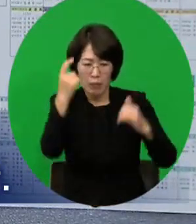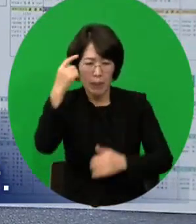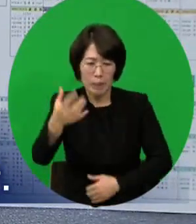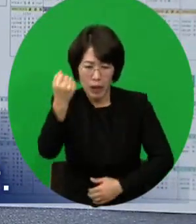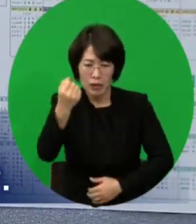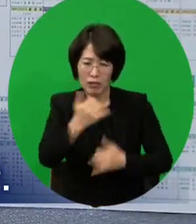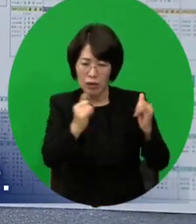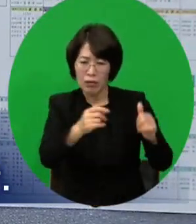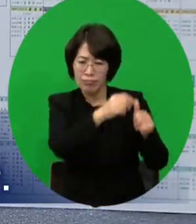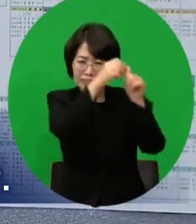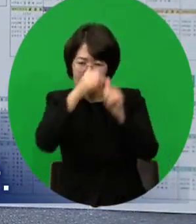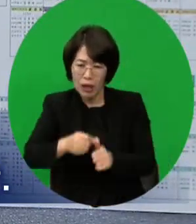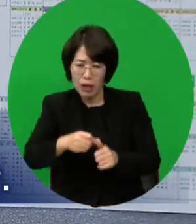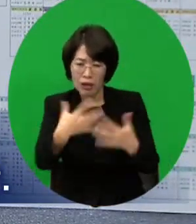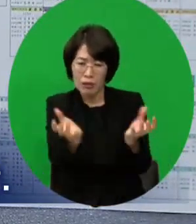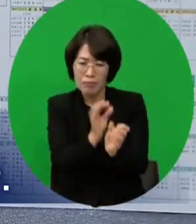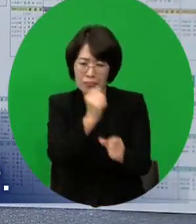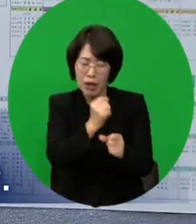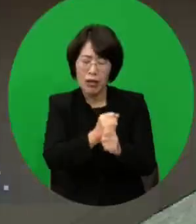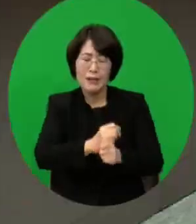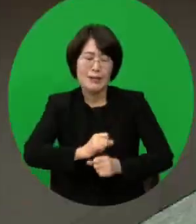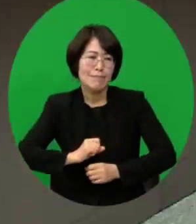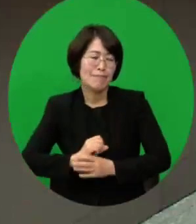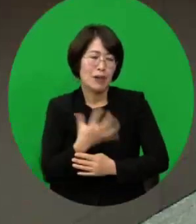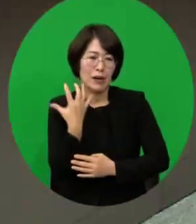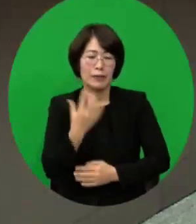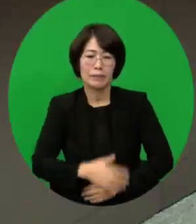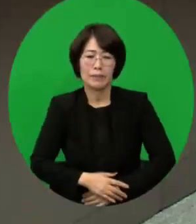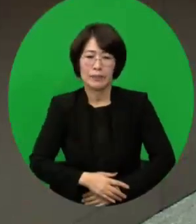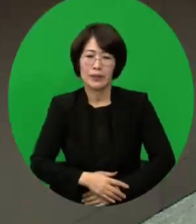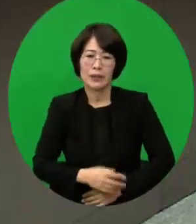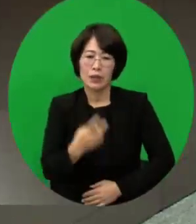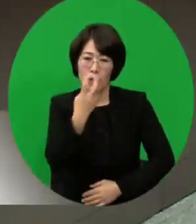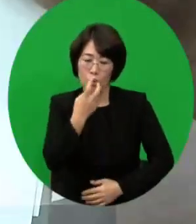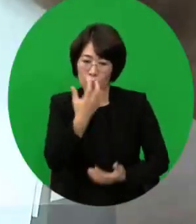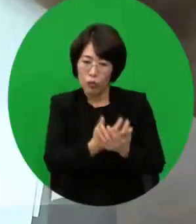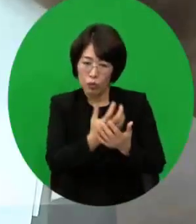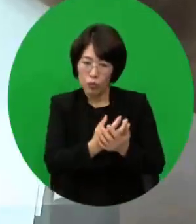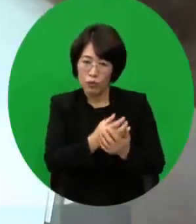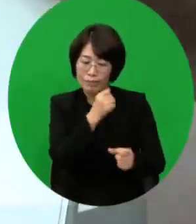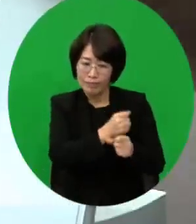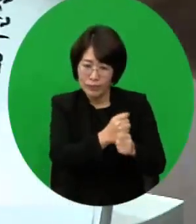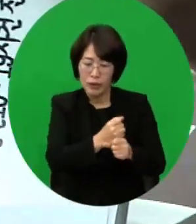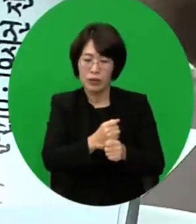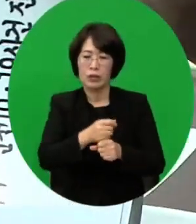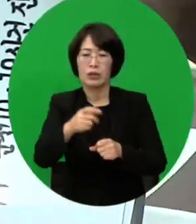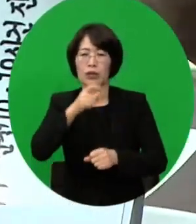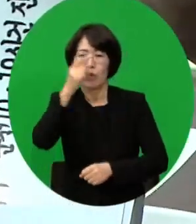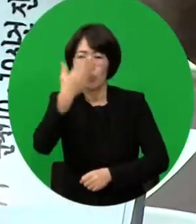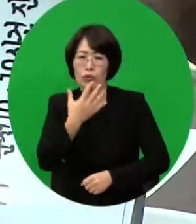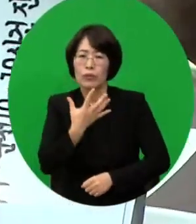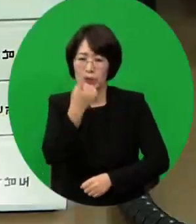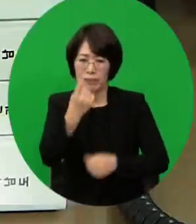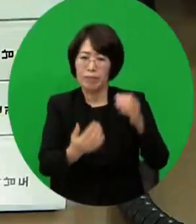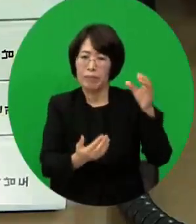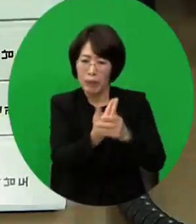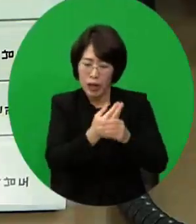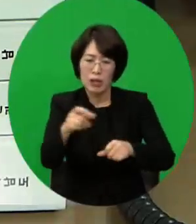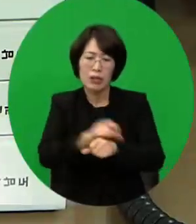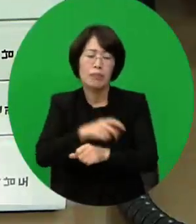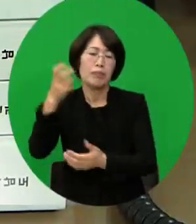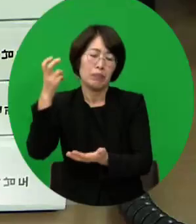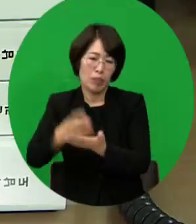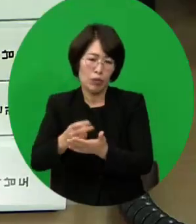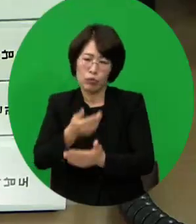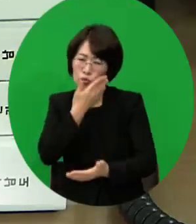분노하고 참담하기 거지 없습니다 진상조사 보고서는 여순 사건 특별법의 핵심이자 진실규명 활동의